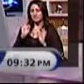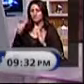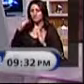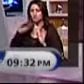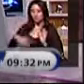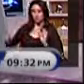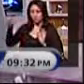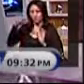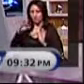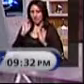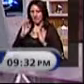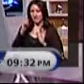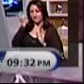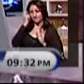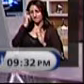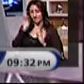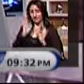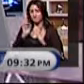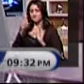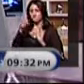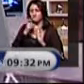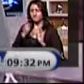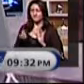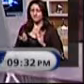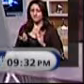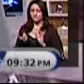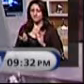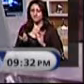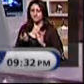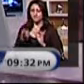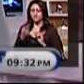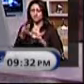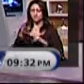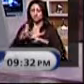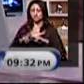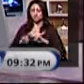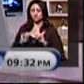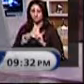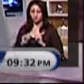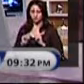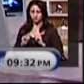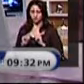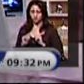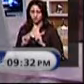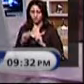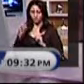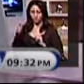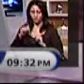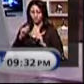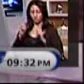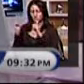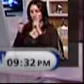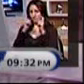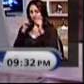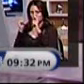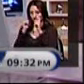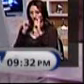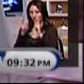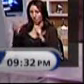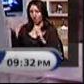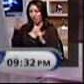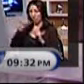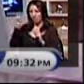ومجتمعنا انه اي حاجة جد ممكن تقلب فجأة تبقى فكاهية. والحكاية دي موجودة. يعني احنا في صراع جدي مع جماعة فاشية.